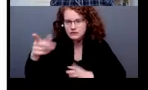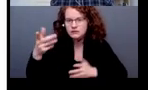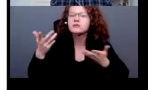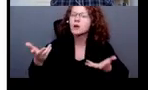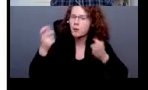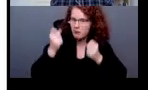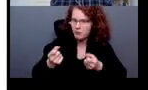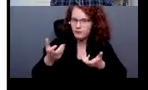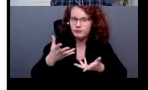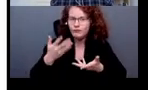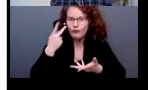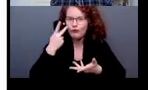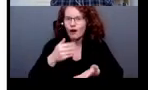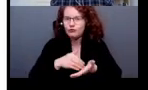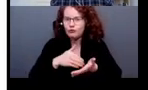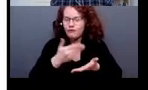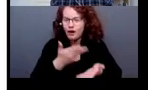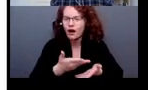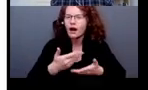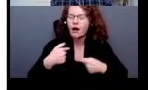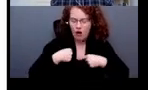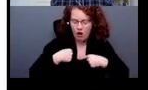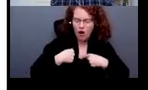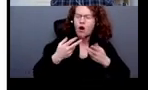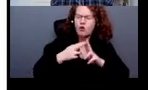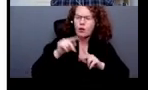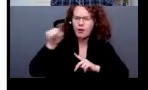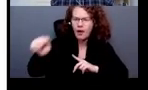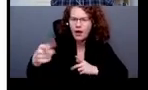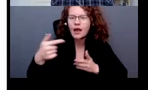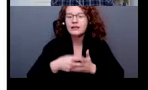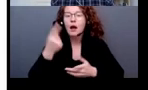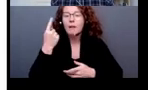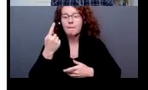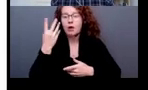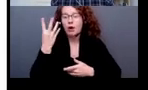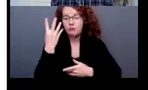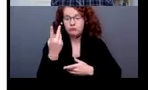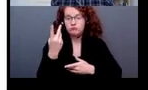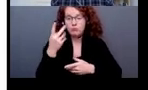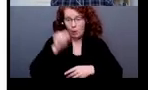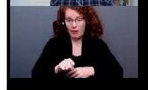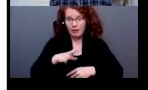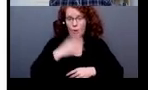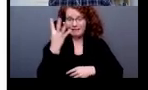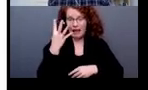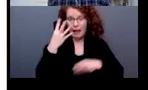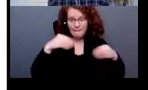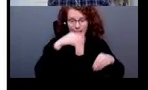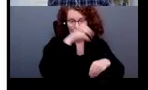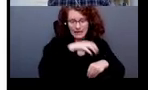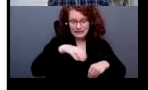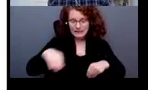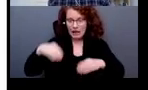un des gérants de boutiques qui avaient 4 boutiques à Genève, avaient aussi une boutique à Lyon, uniquement pour les,